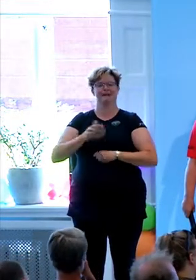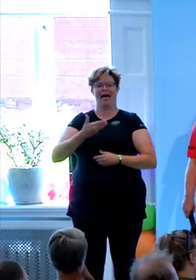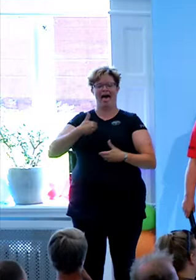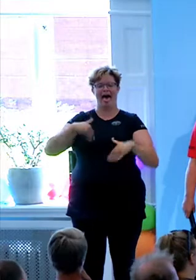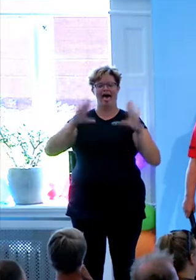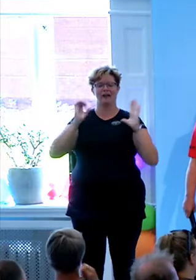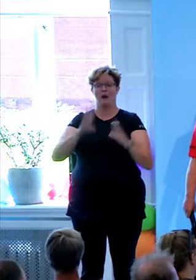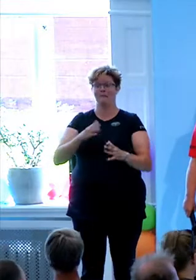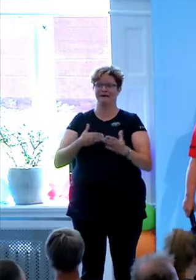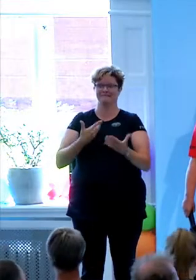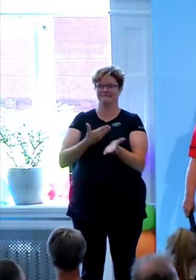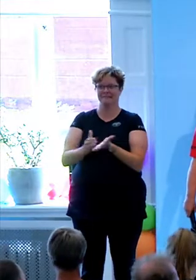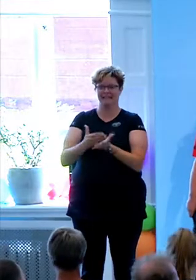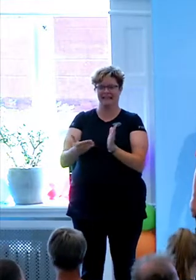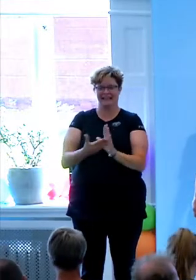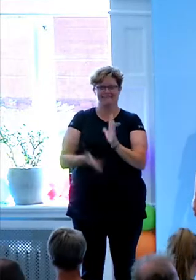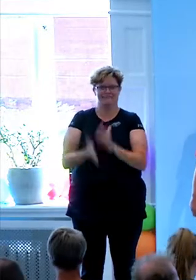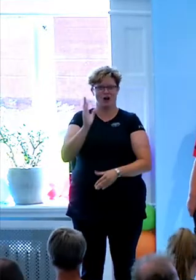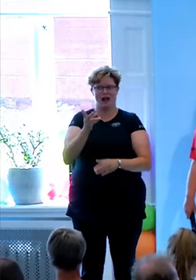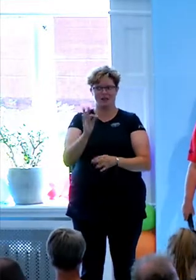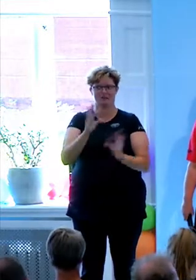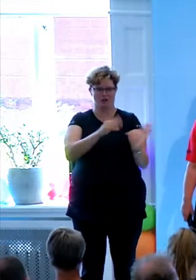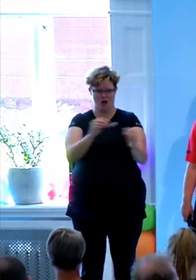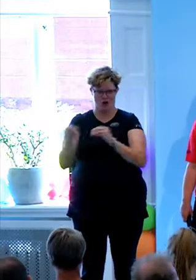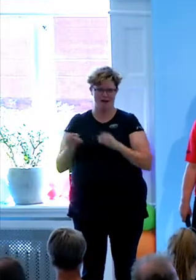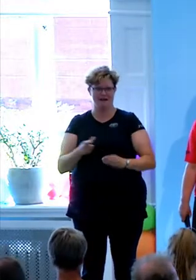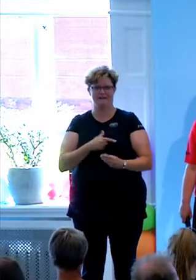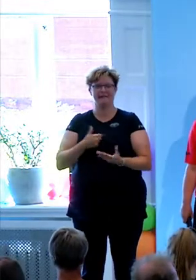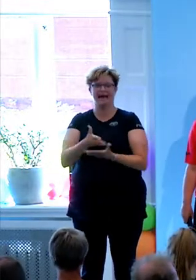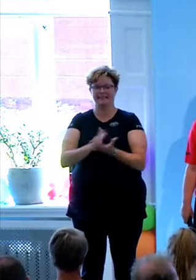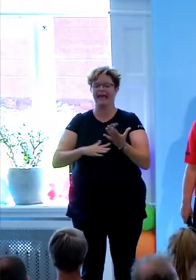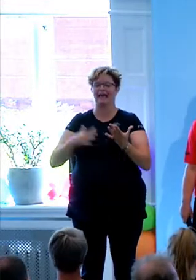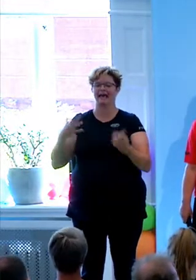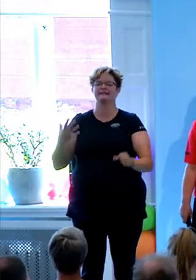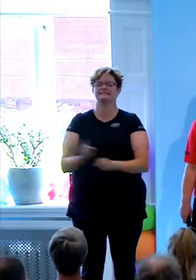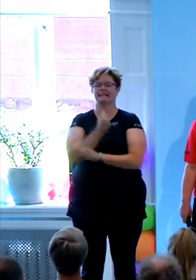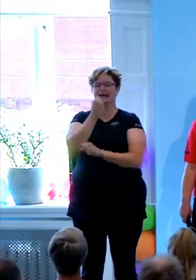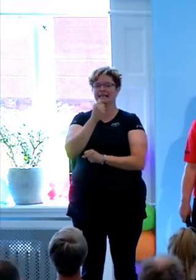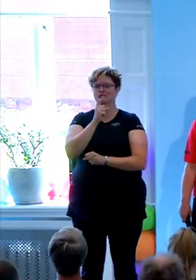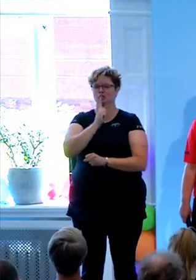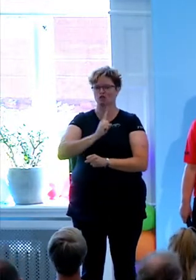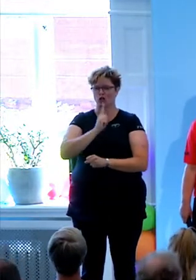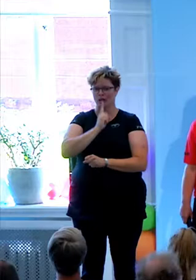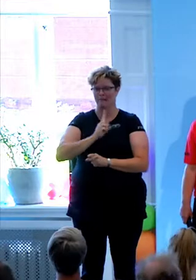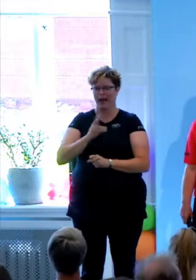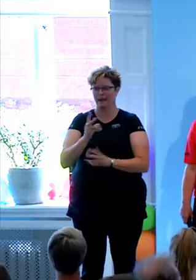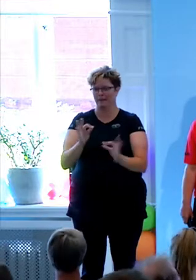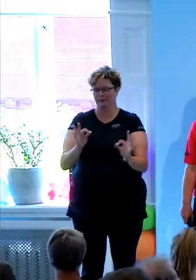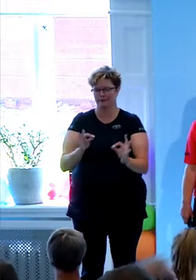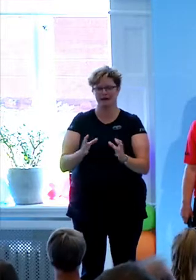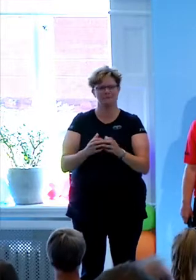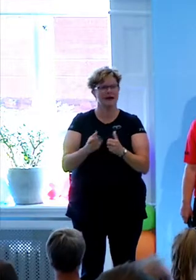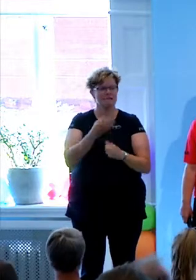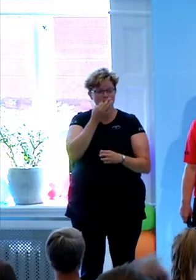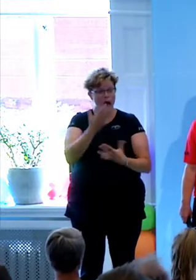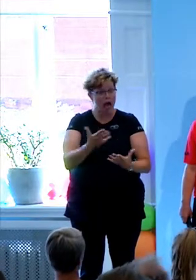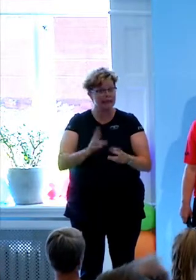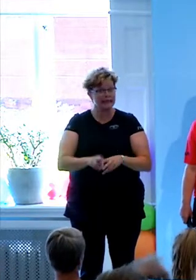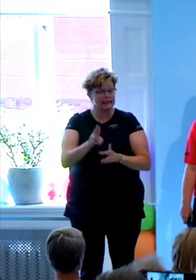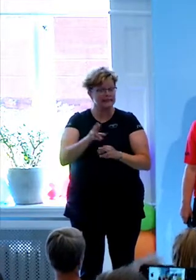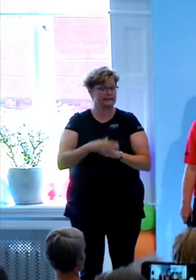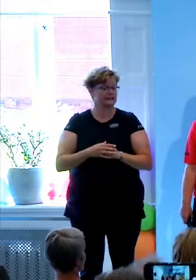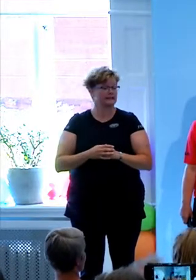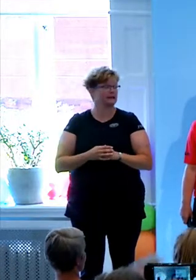går vidare till final, eller hur? Ja. Och då delar vi på segern sötma. Visst är det så? Men frågan är